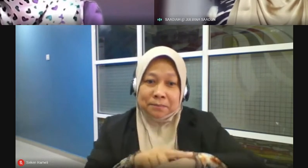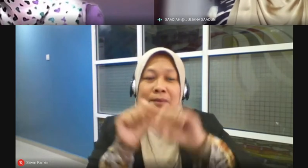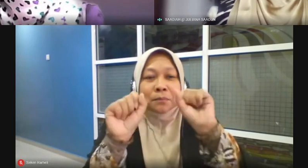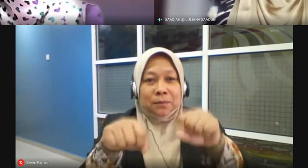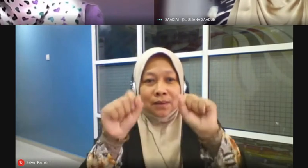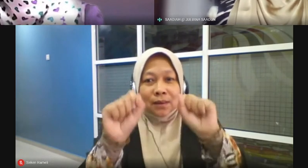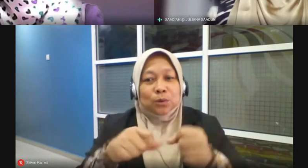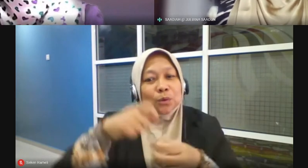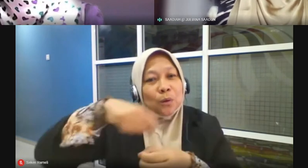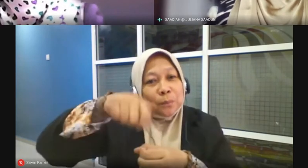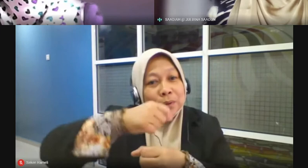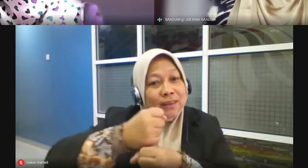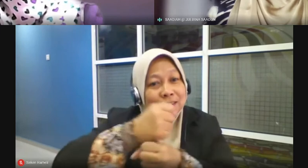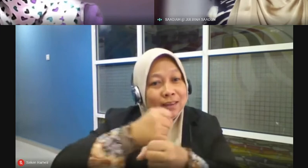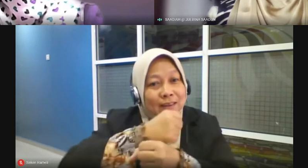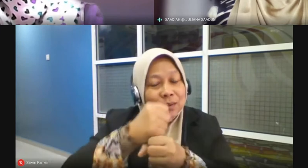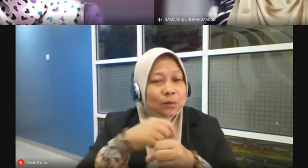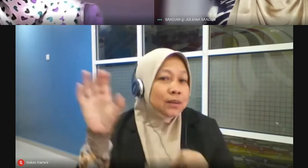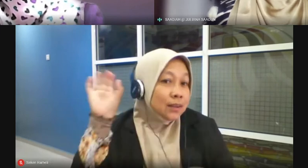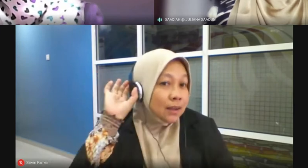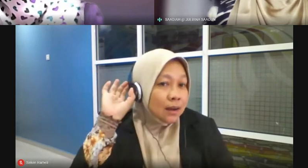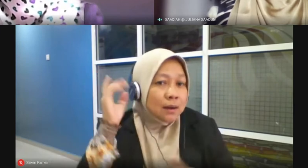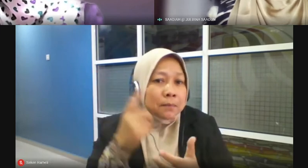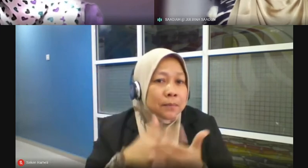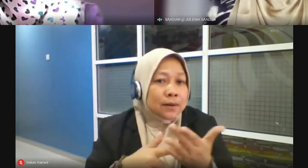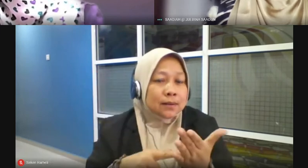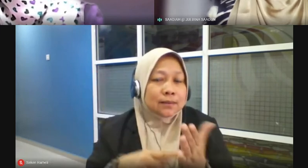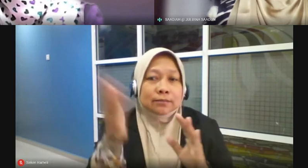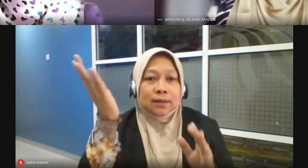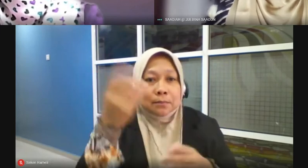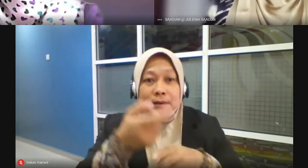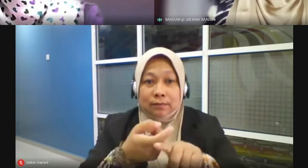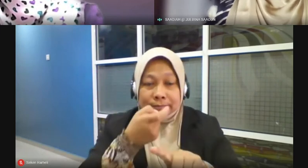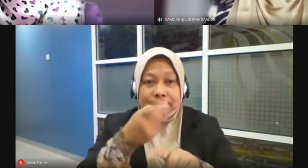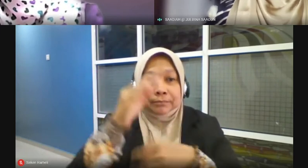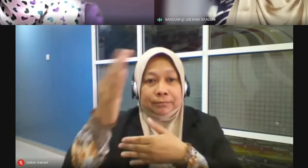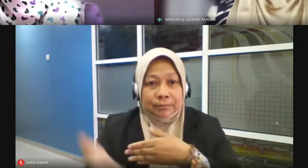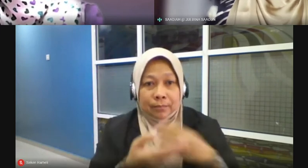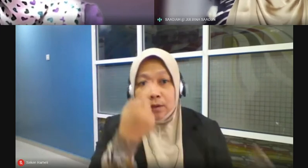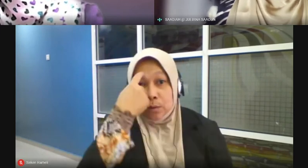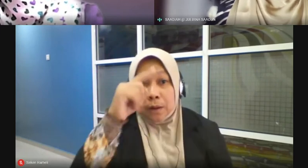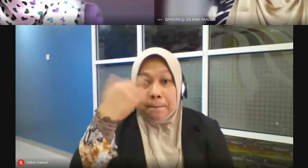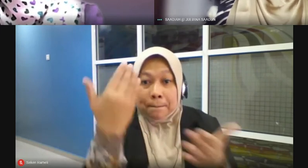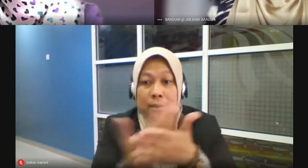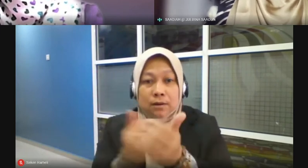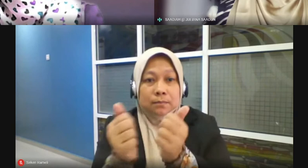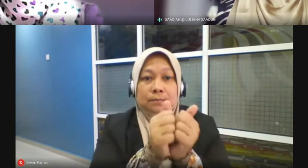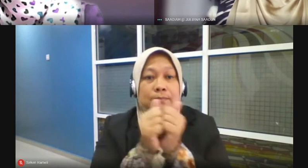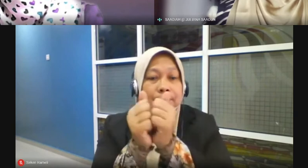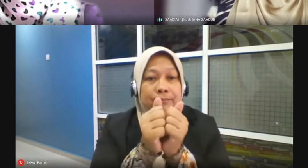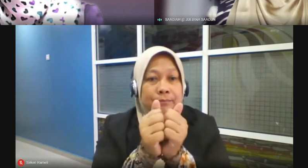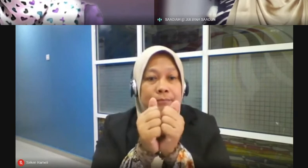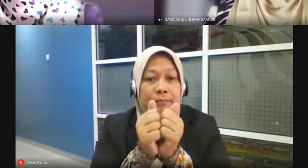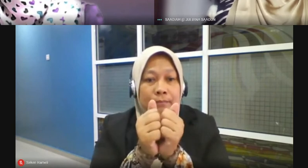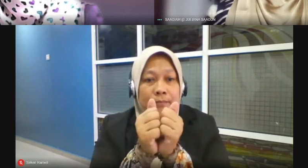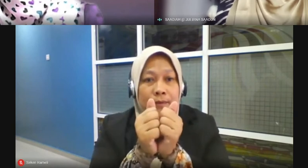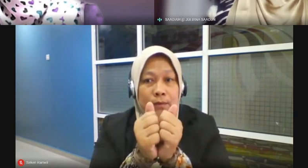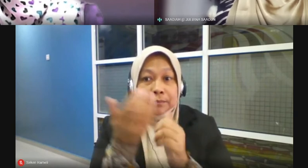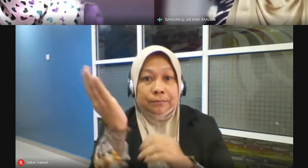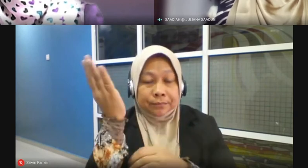nak bancuh kopi sambil-sambil mendengar pengisian dari penceramah jemputan kita ya. Bagi yang baru bersama-sama webinar